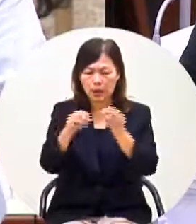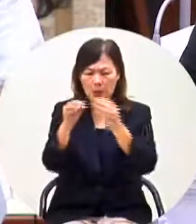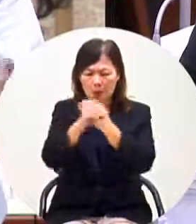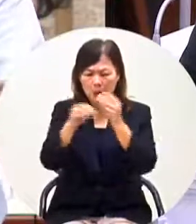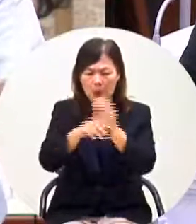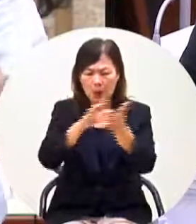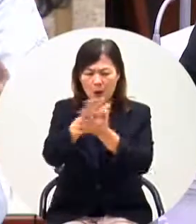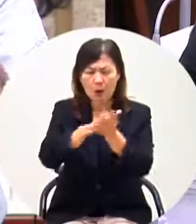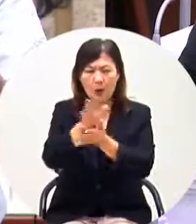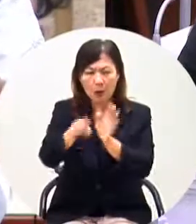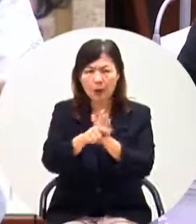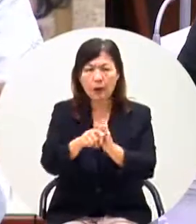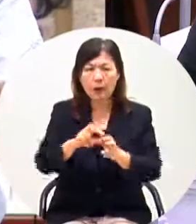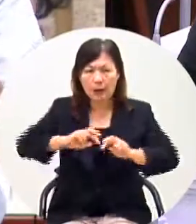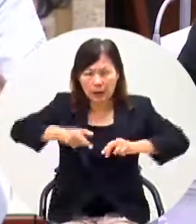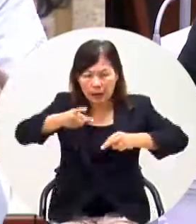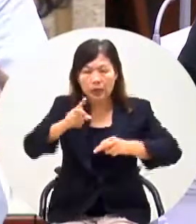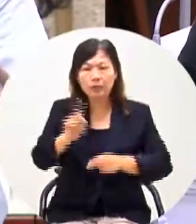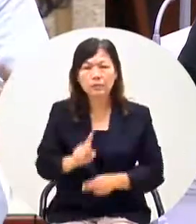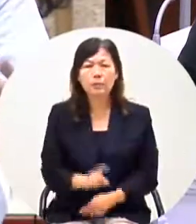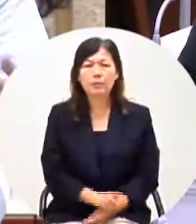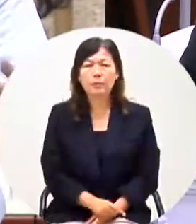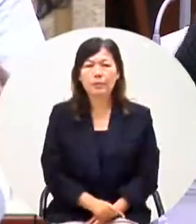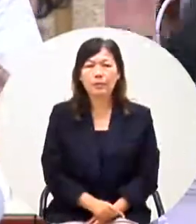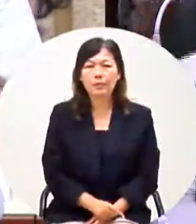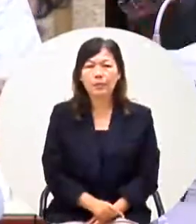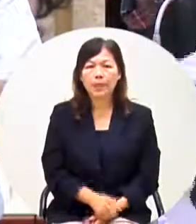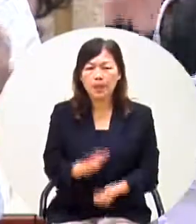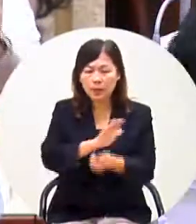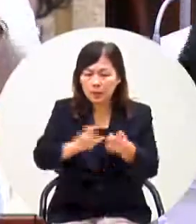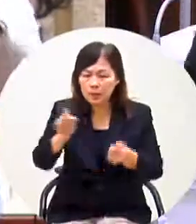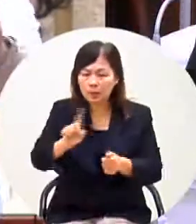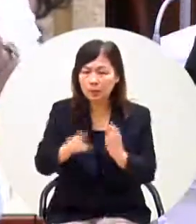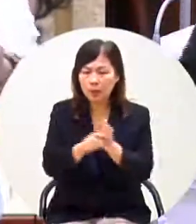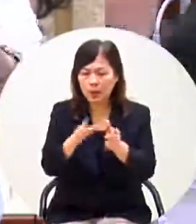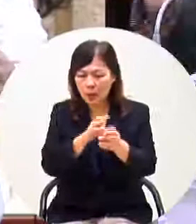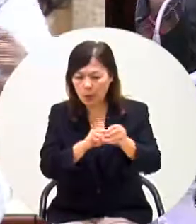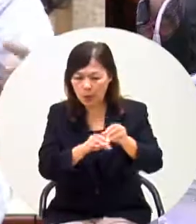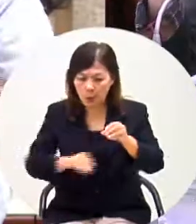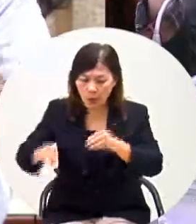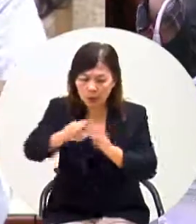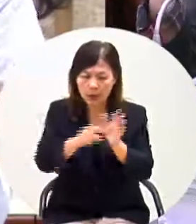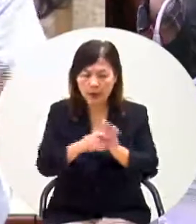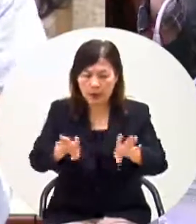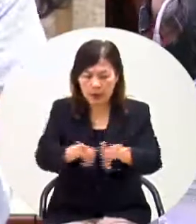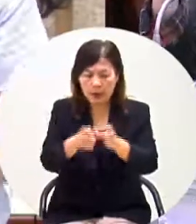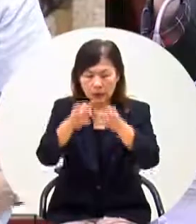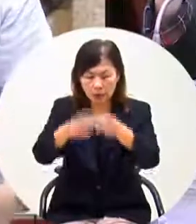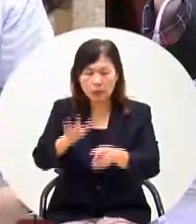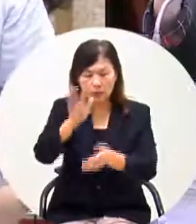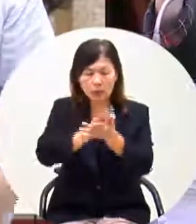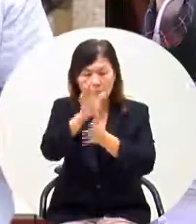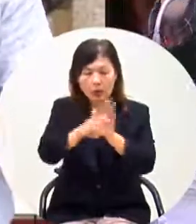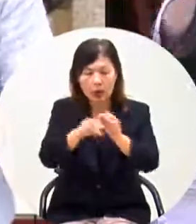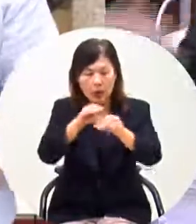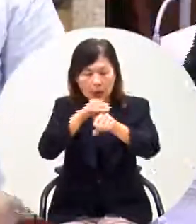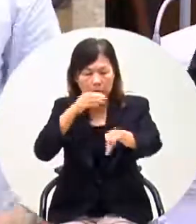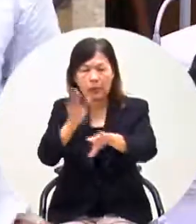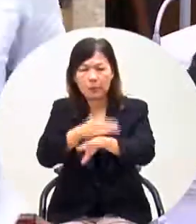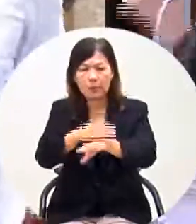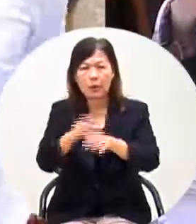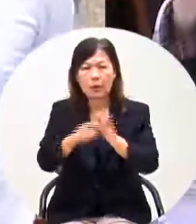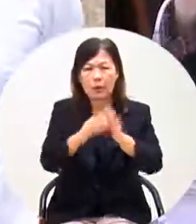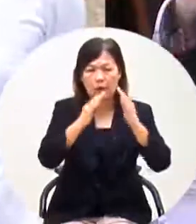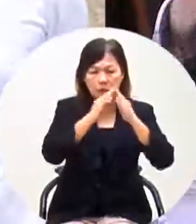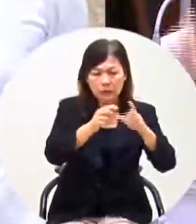什么？当然，外环道一开了之后，然后确实不塞，但是原本的市区就没落下去了。 本席的时间有